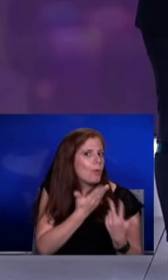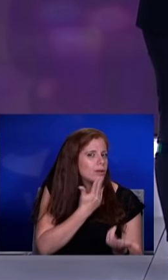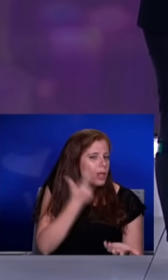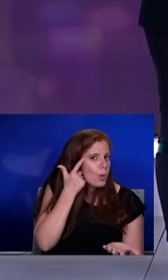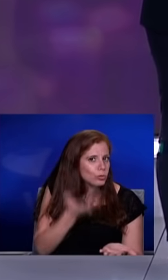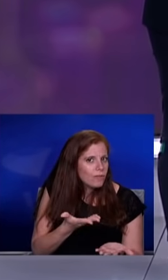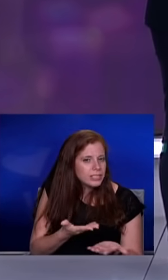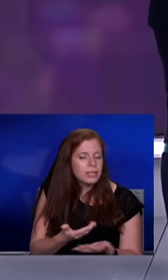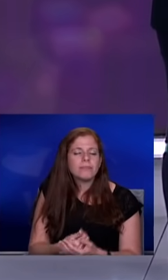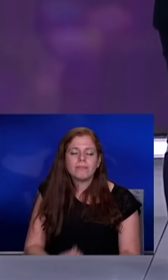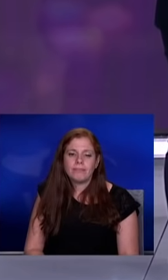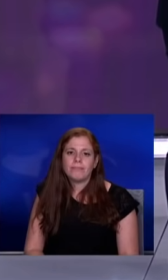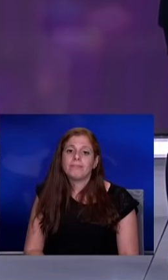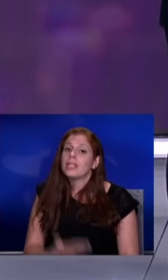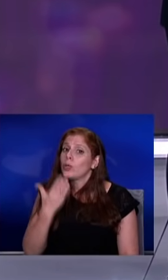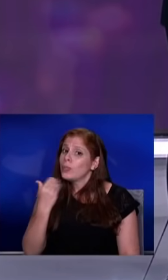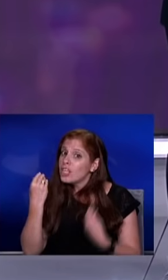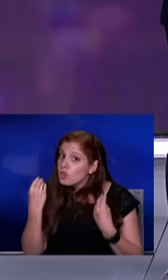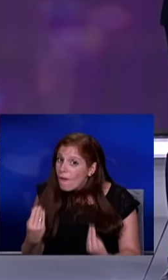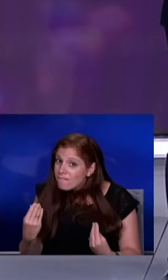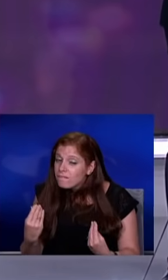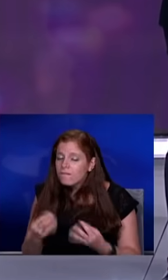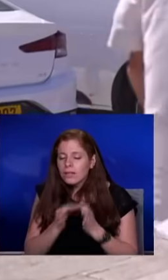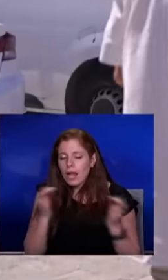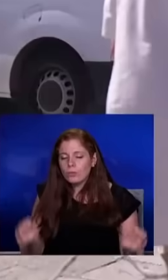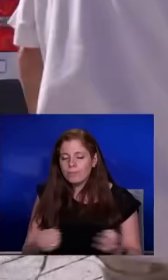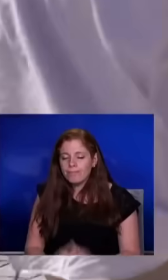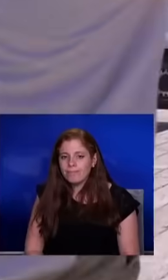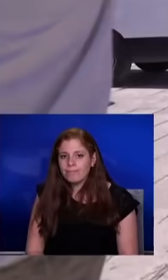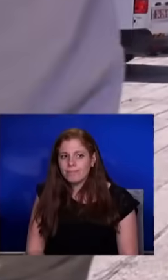על כל זה? יהודי טוב, התחלנו.